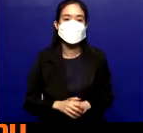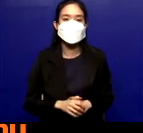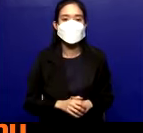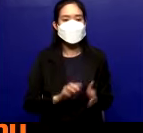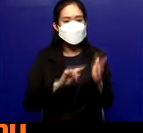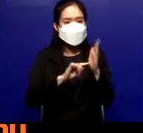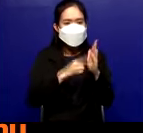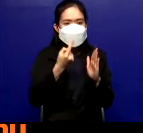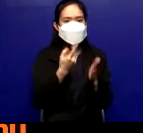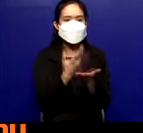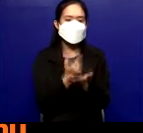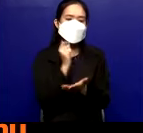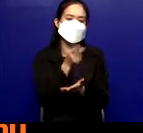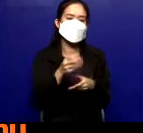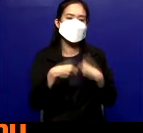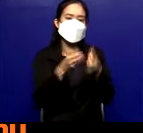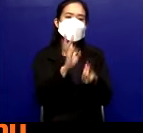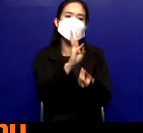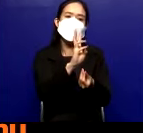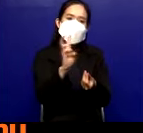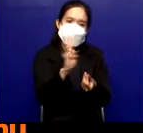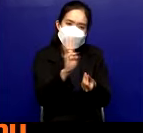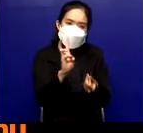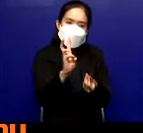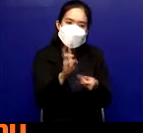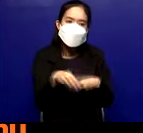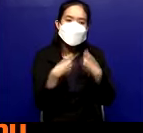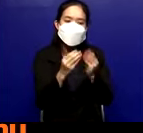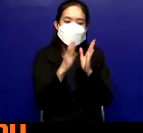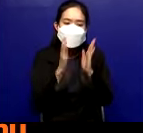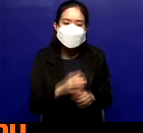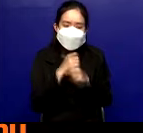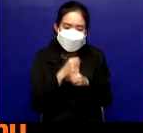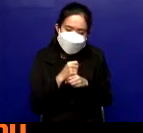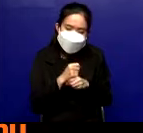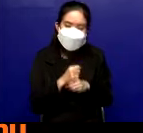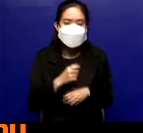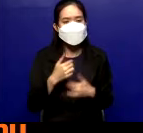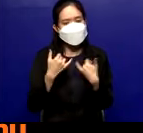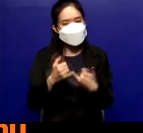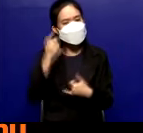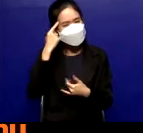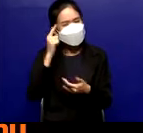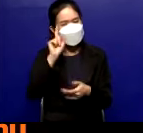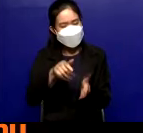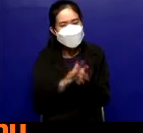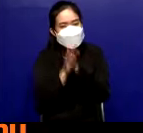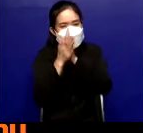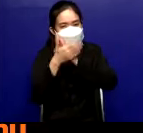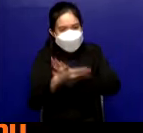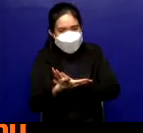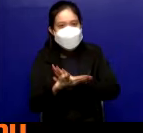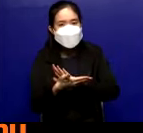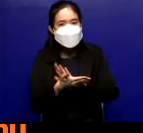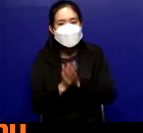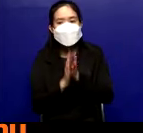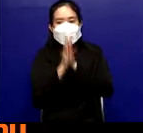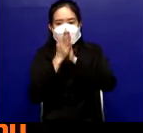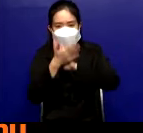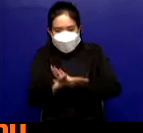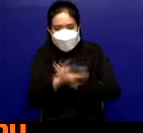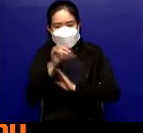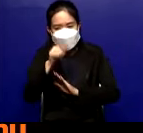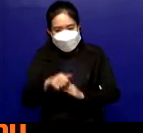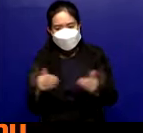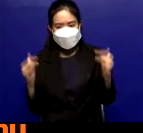ริ่มต้นที่600ดิฉันคิดว่าถึงเวลาแล้วค่ะที่เราควรต้องปรับเบี้ยยังชีพให้กลายเป็นระบบบำนาญในอัตราที่เท่าเทียม